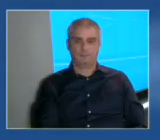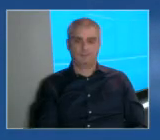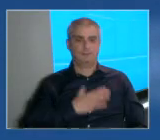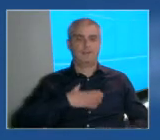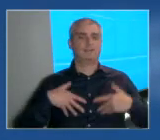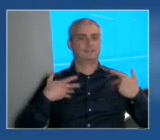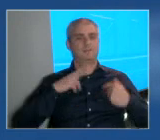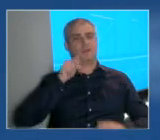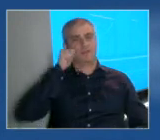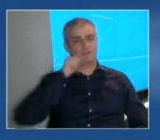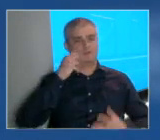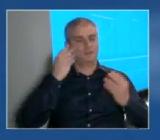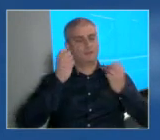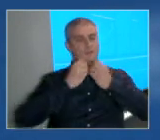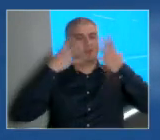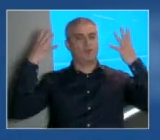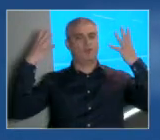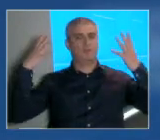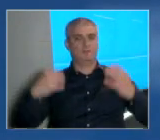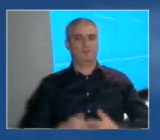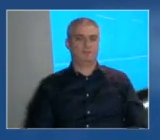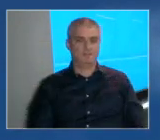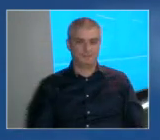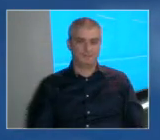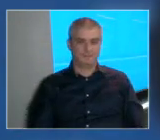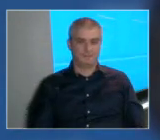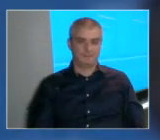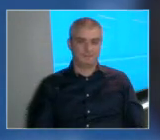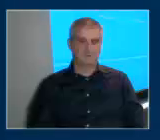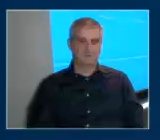רק שמח מכחול לבן, שיהיה הרבה אור.